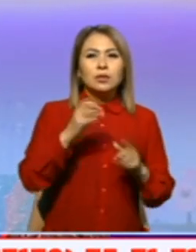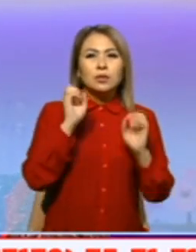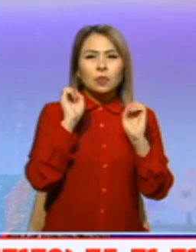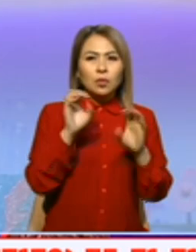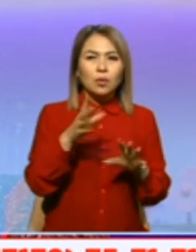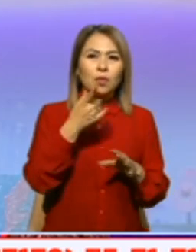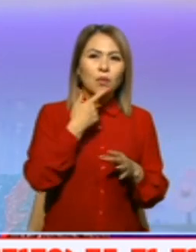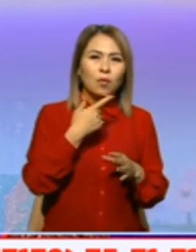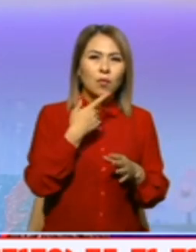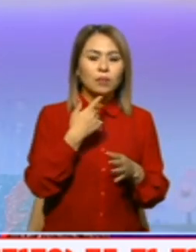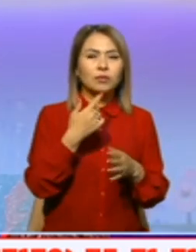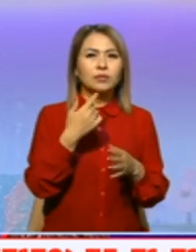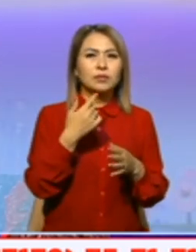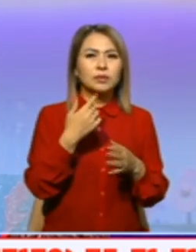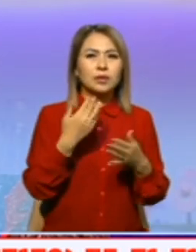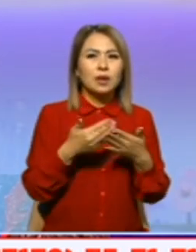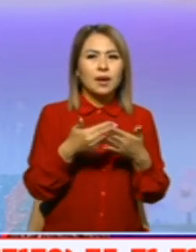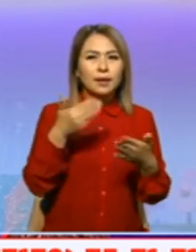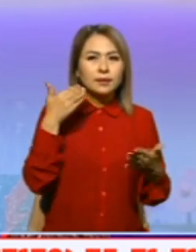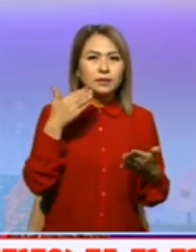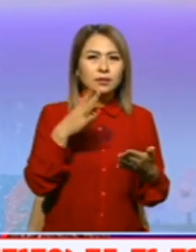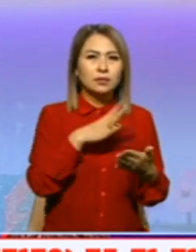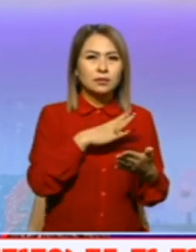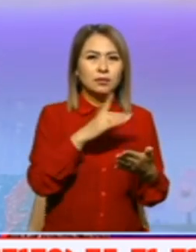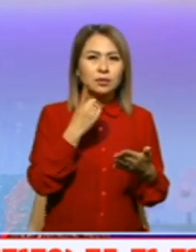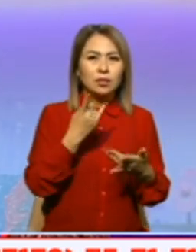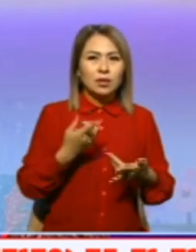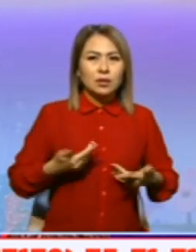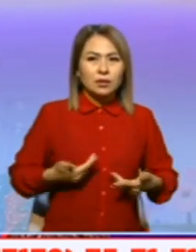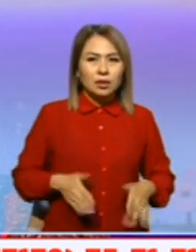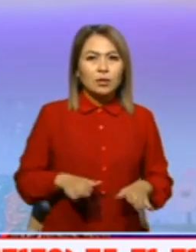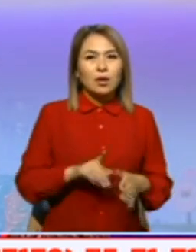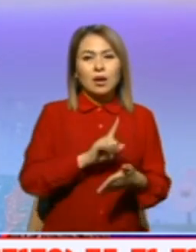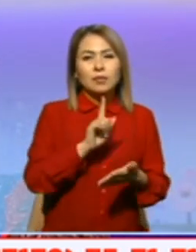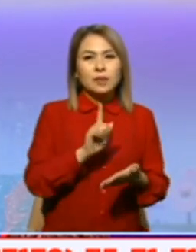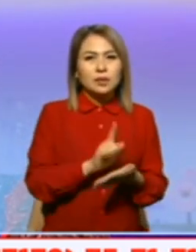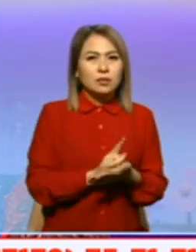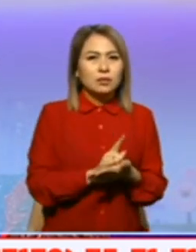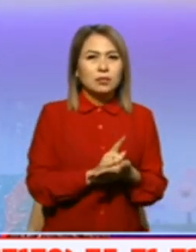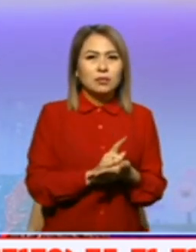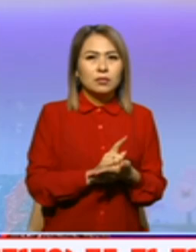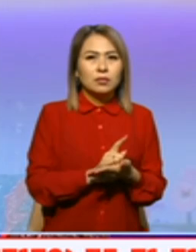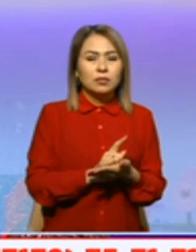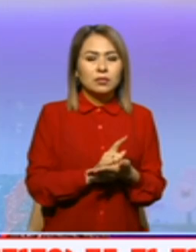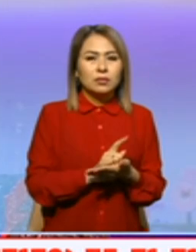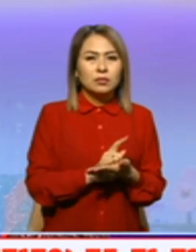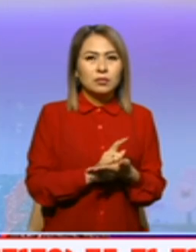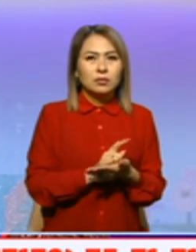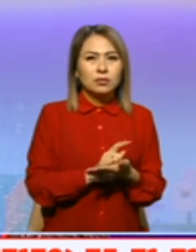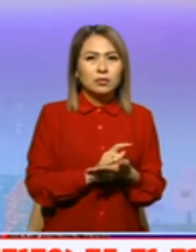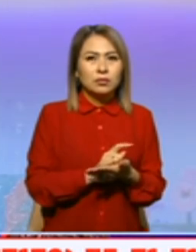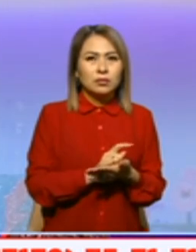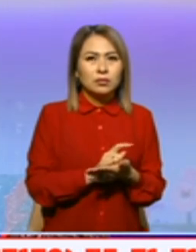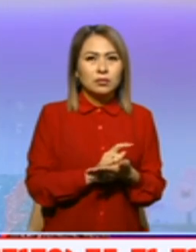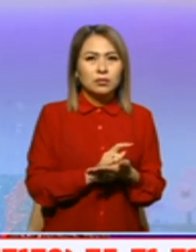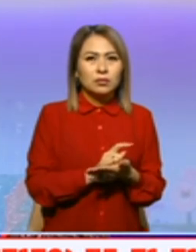тапсырып, бұның алдындағы бір баласы түсіп қалғаннан кейін әрине міндетті түрде